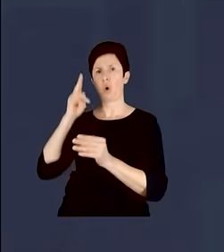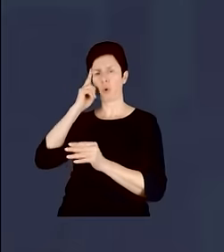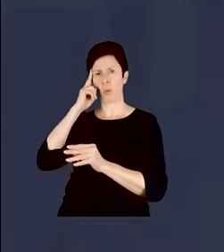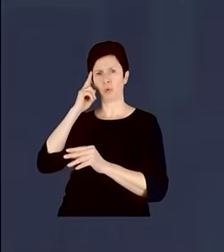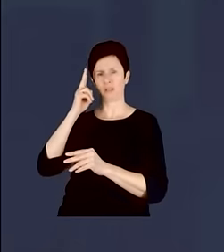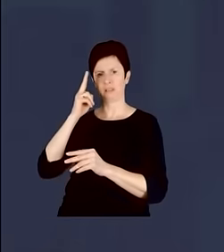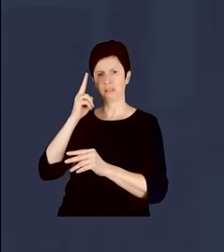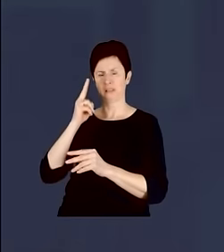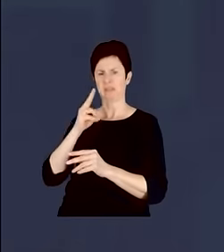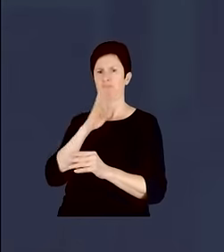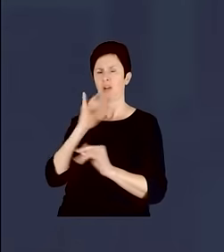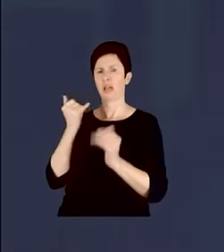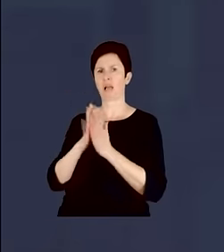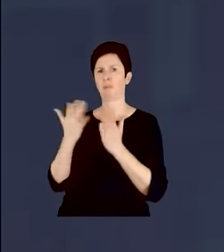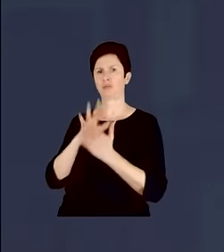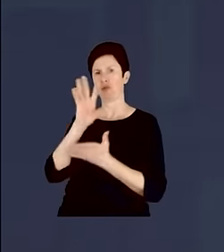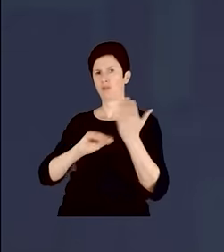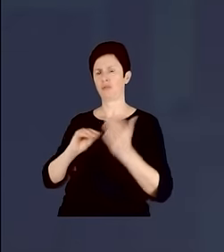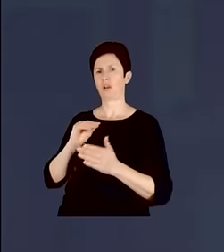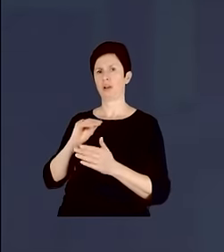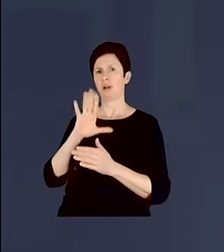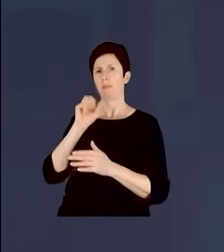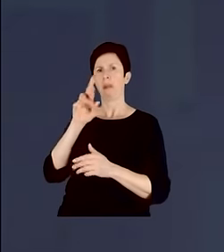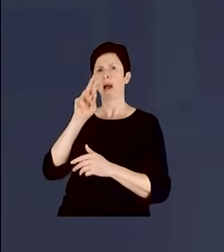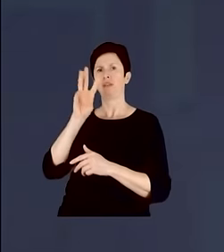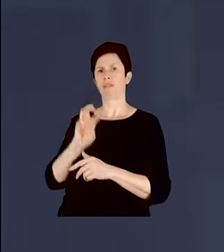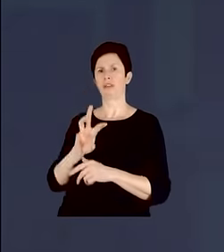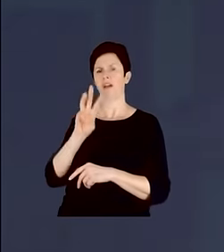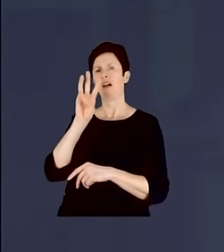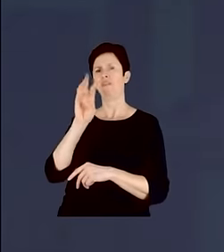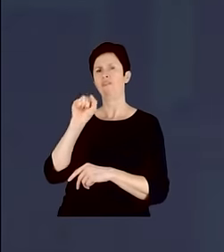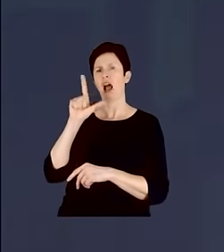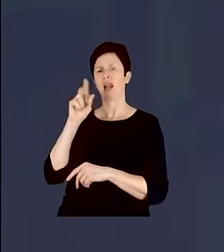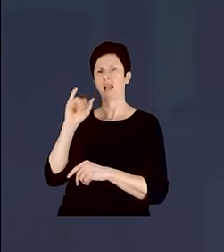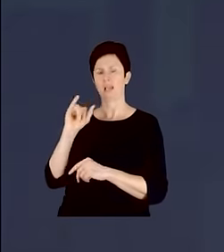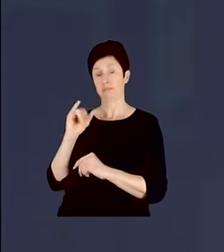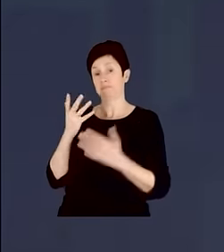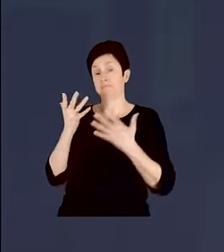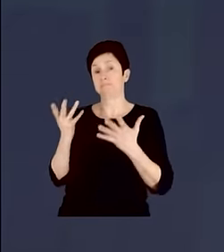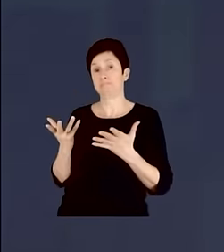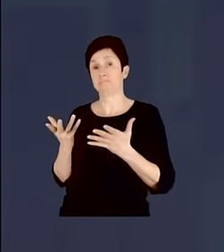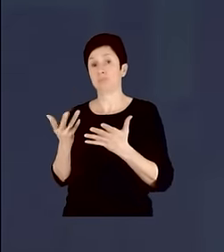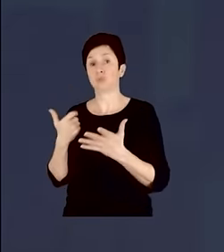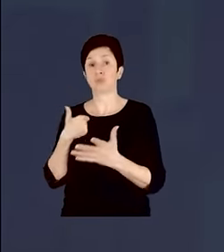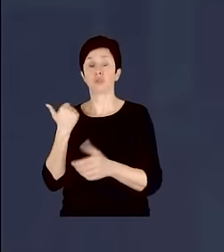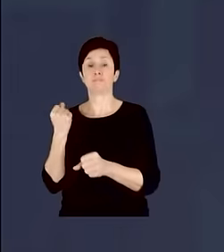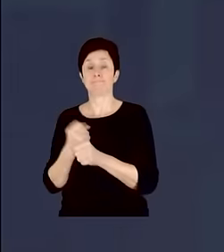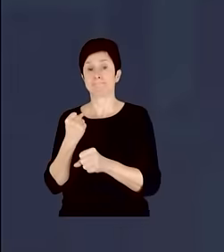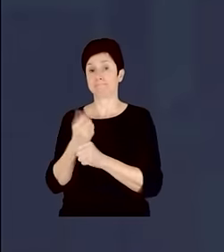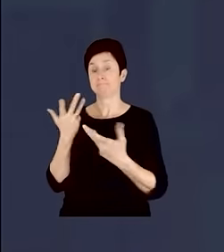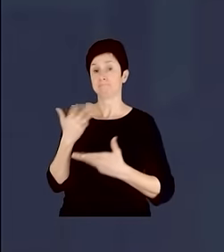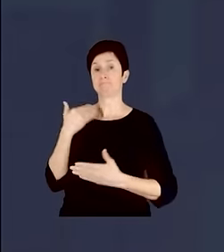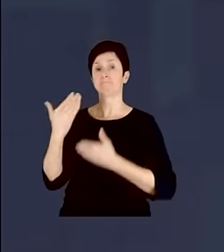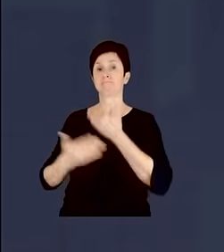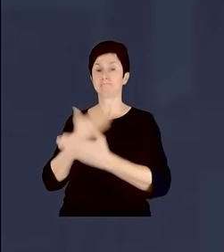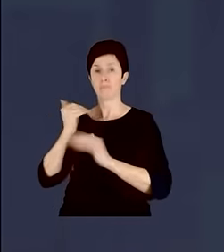książki Mieczysława Moczara, Barwy Walki, która się w latach 60. ukazała. No ale cóż, konsekwencją tego było odwołanie i